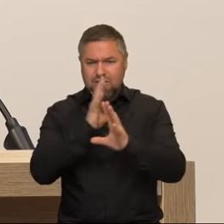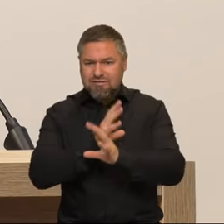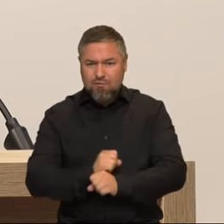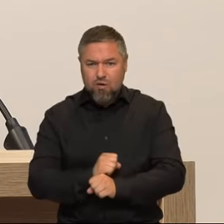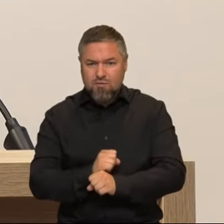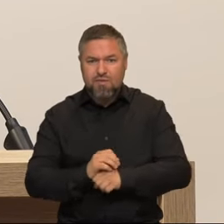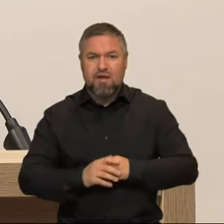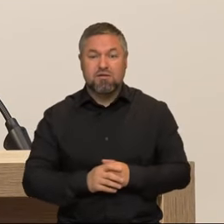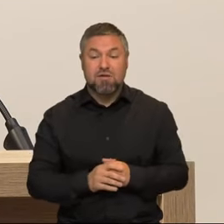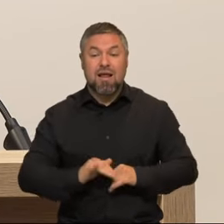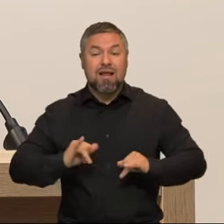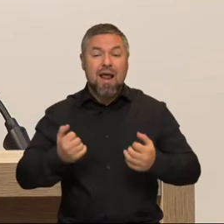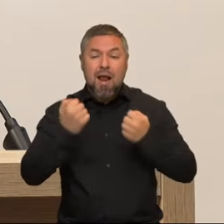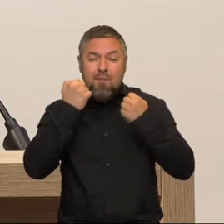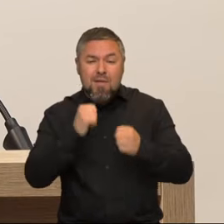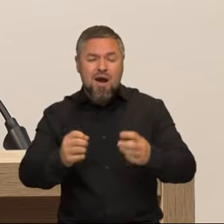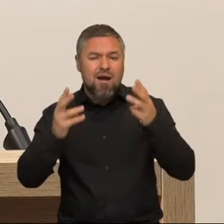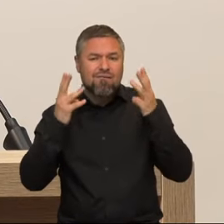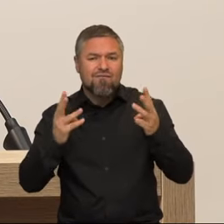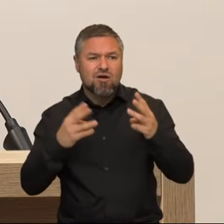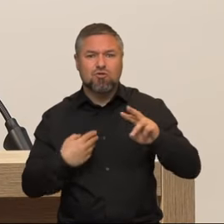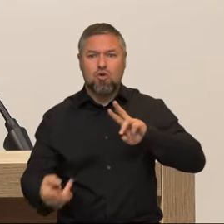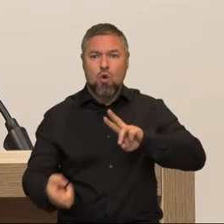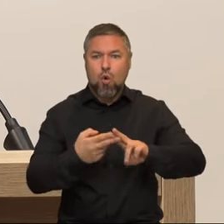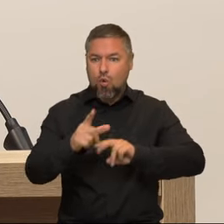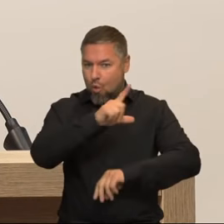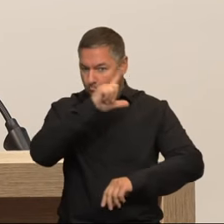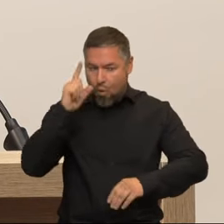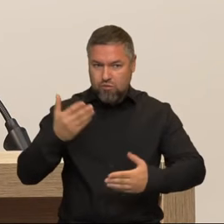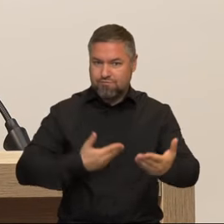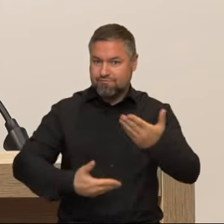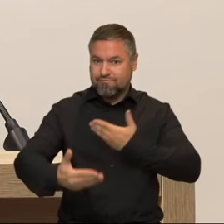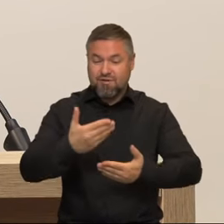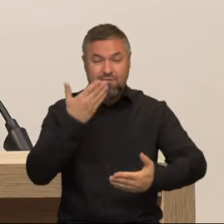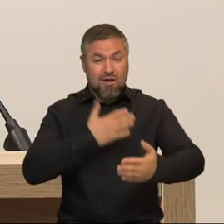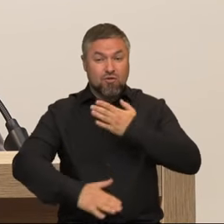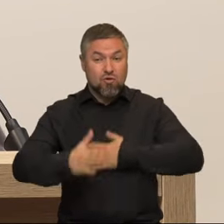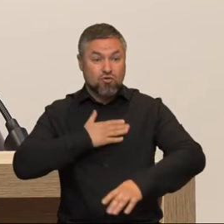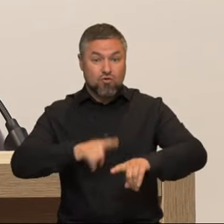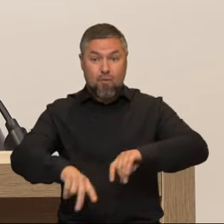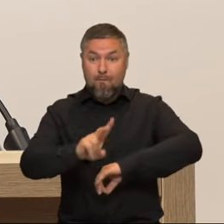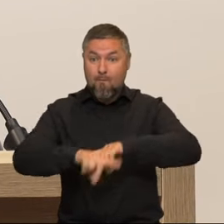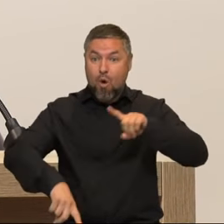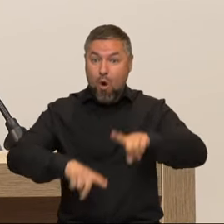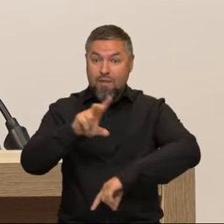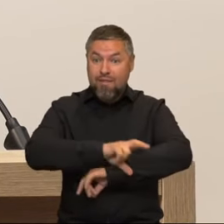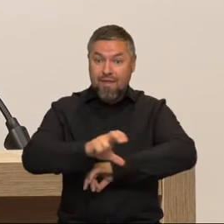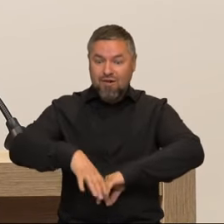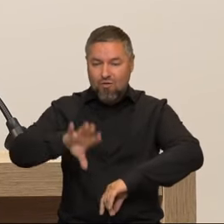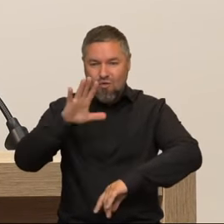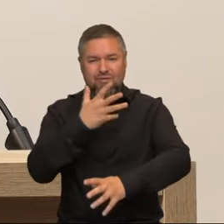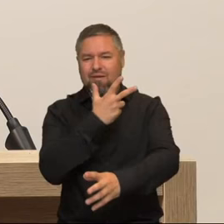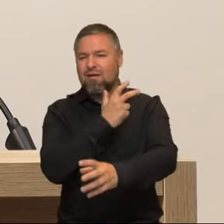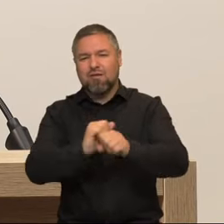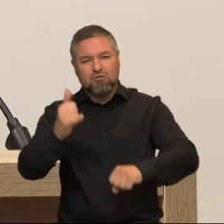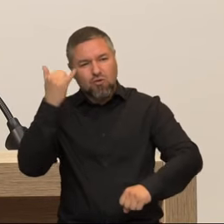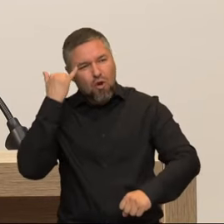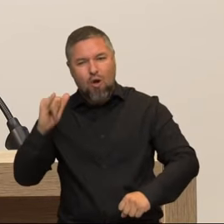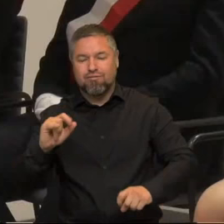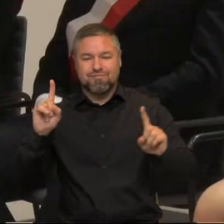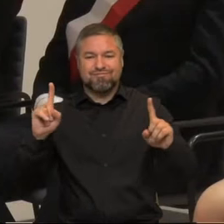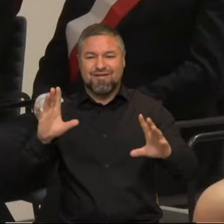jednak, jak bardzo ważne są relacje międzyludzkie. Cieszę się, że na Politechnice Łódzkiej nie jest nam obcy